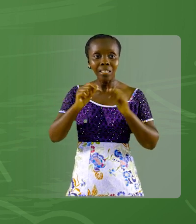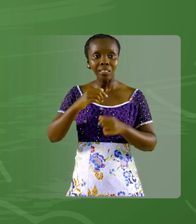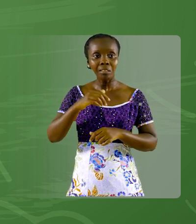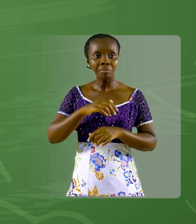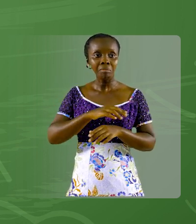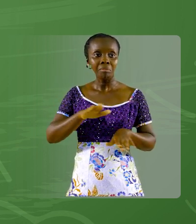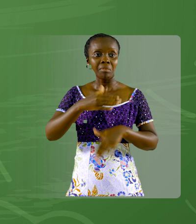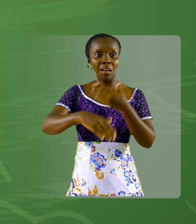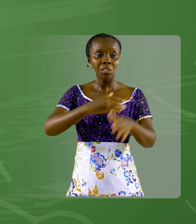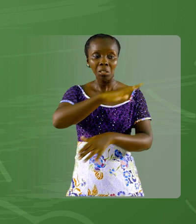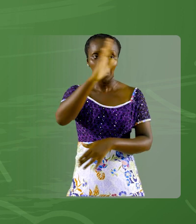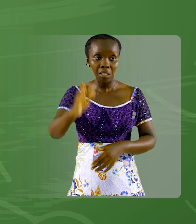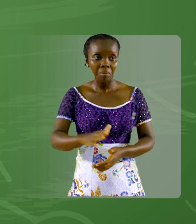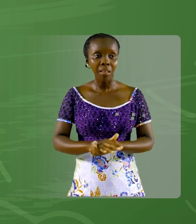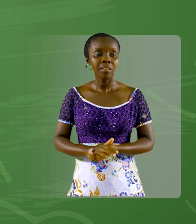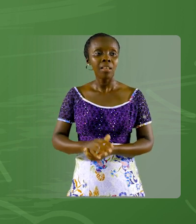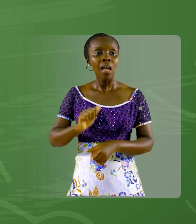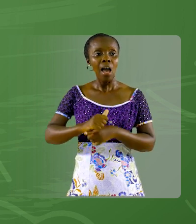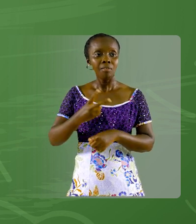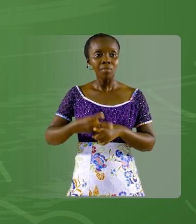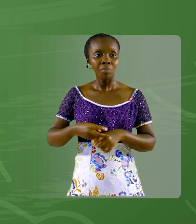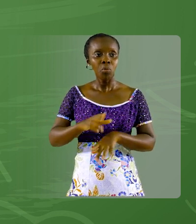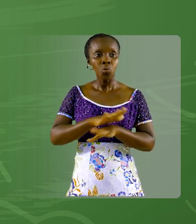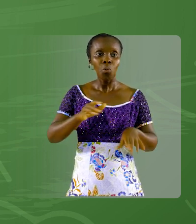adverbes « ne pas » et « ne jamais ».